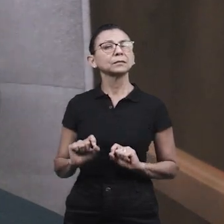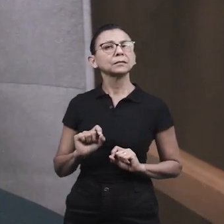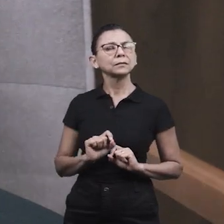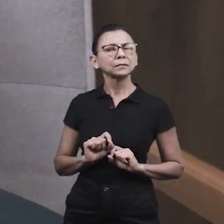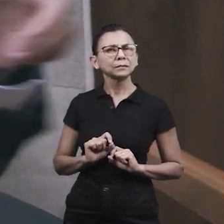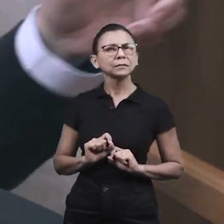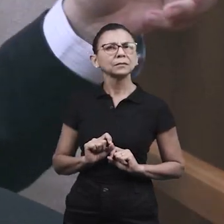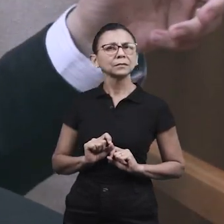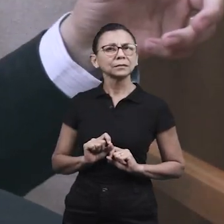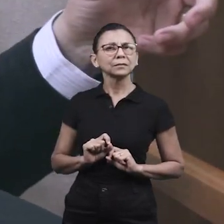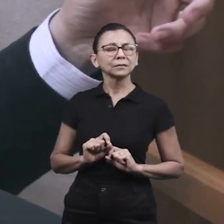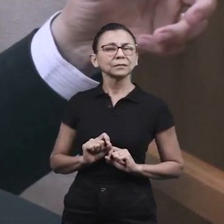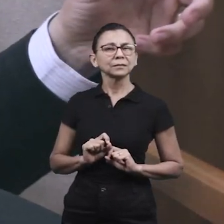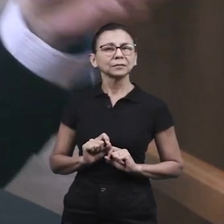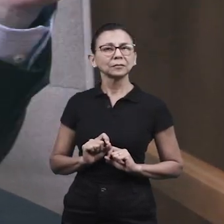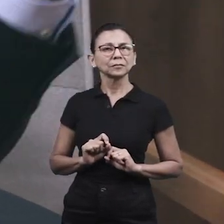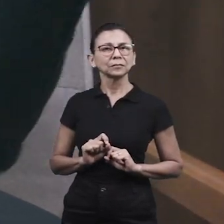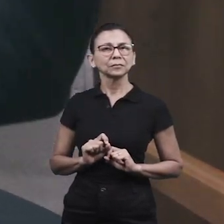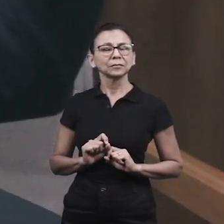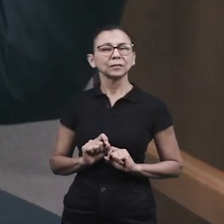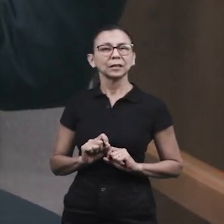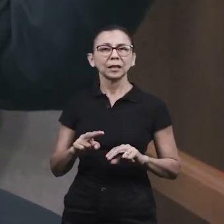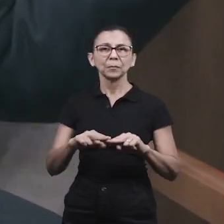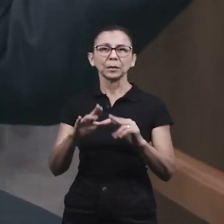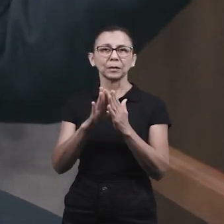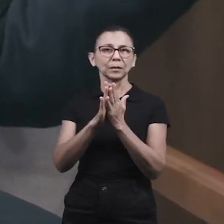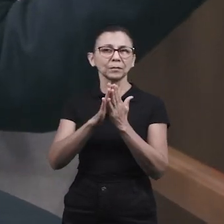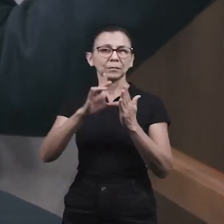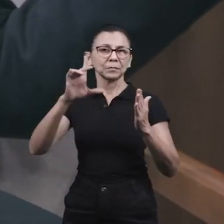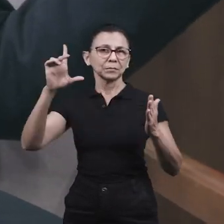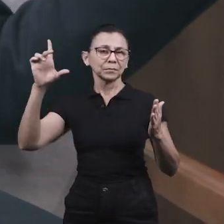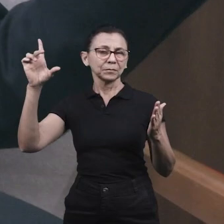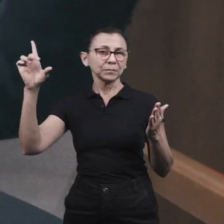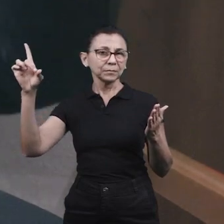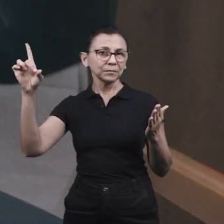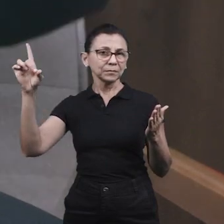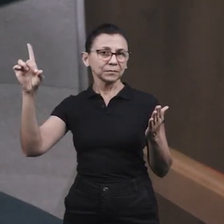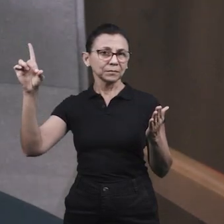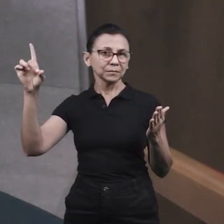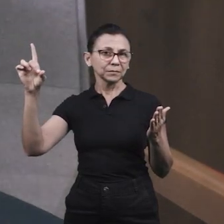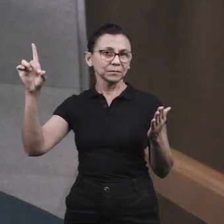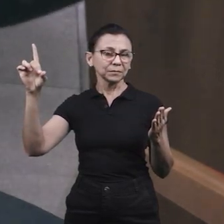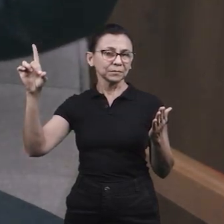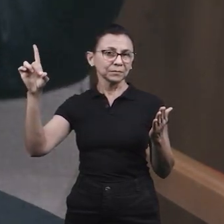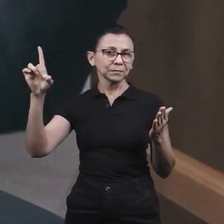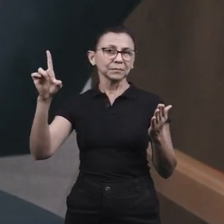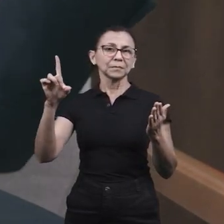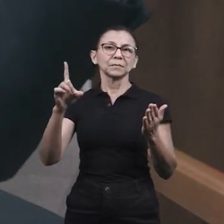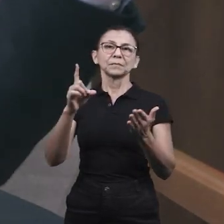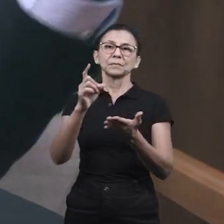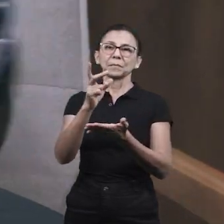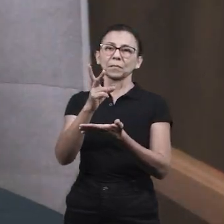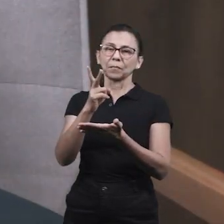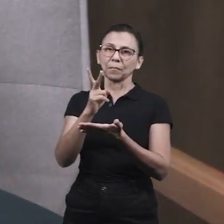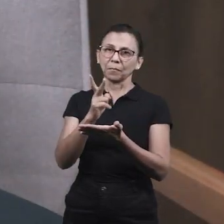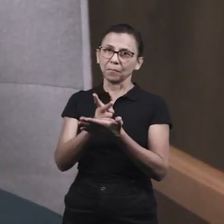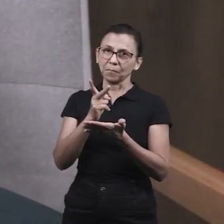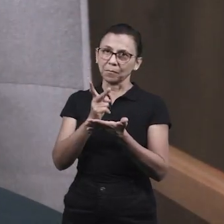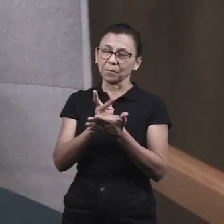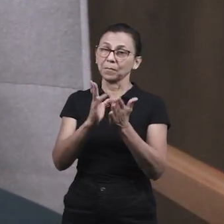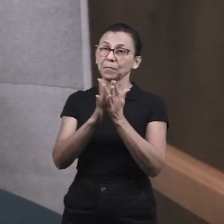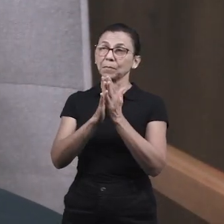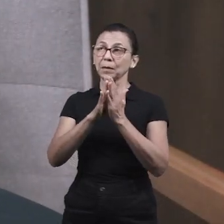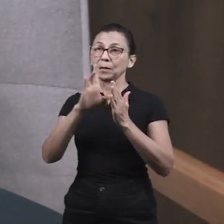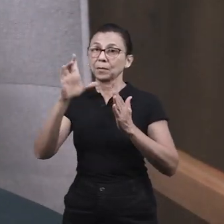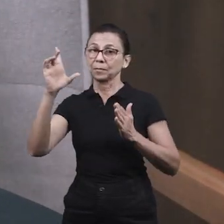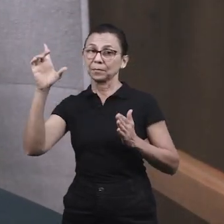l'homme a besoin, tout ce que notre âme a besoin, est, on peut l'avoir par la parole.